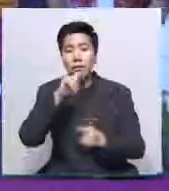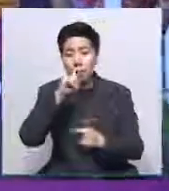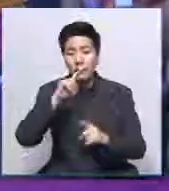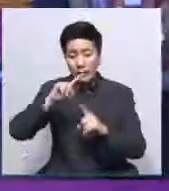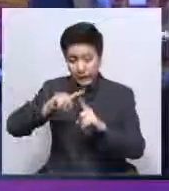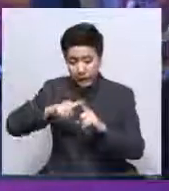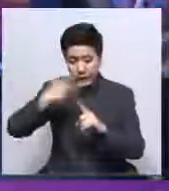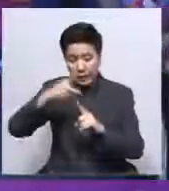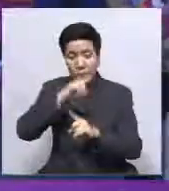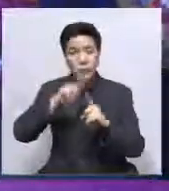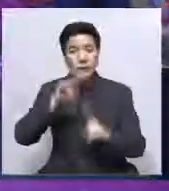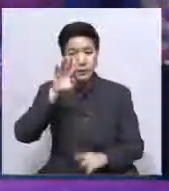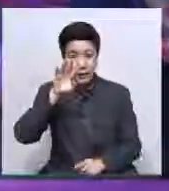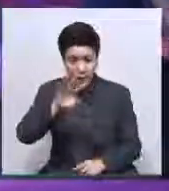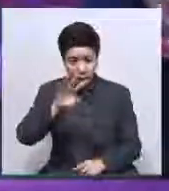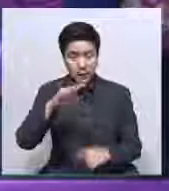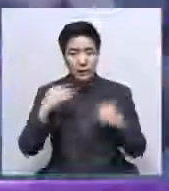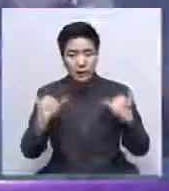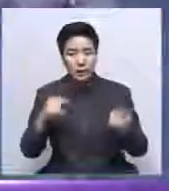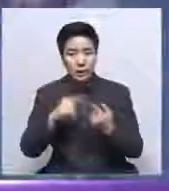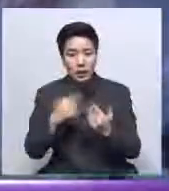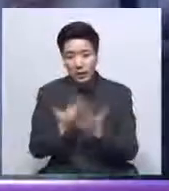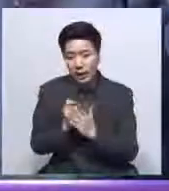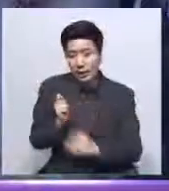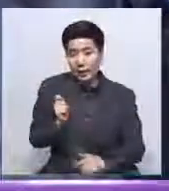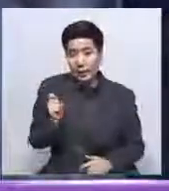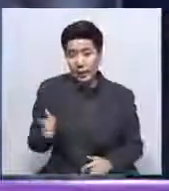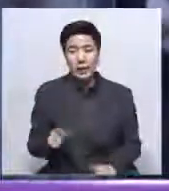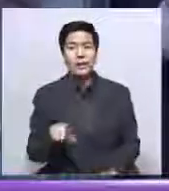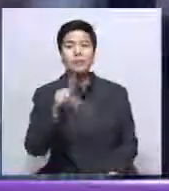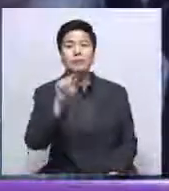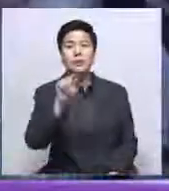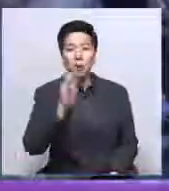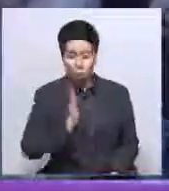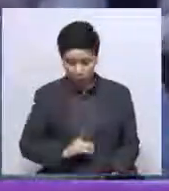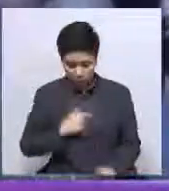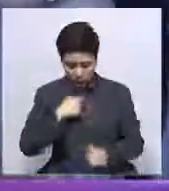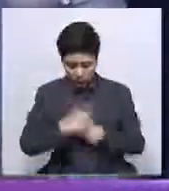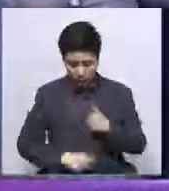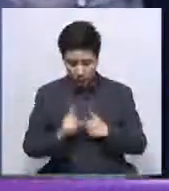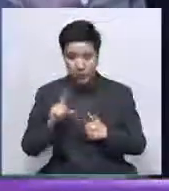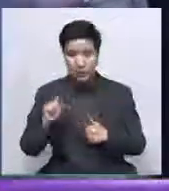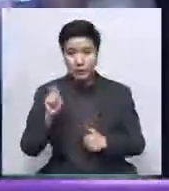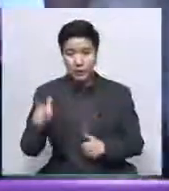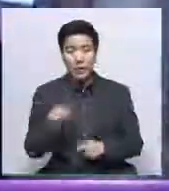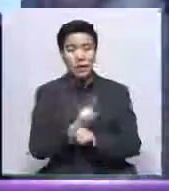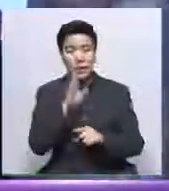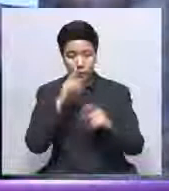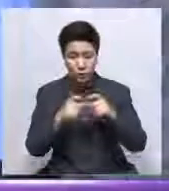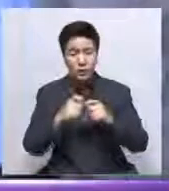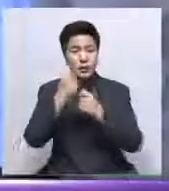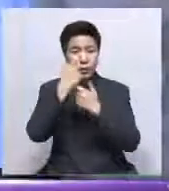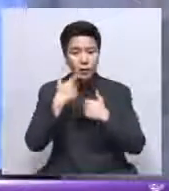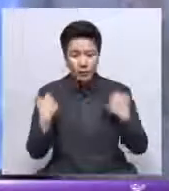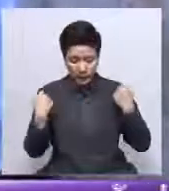าทิตย์ที่4มีนาคม2561โดยเสียค่าบริการคนละ20บาทเท่านั้นส่วนผู้ที่ถือบัตรสวัสดิการแห่งรัฐ